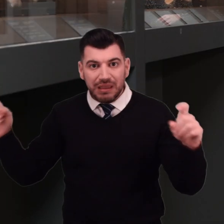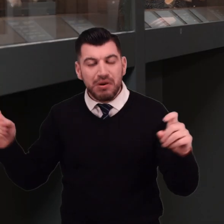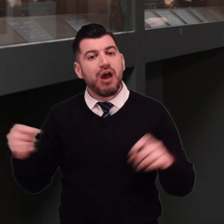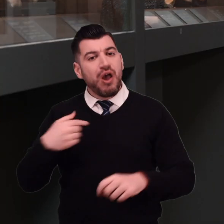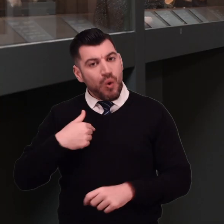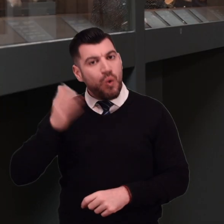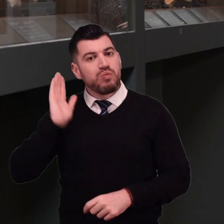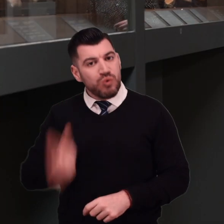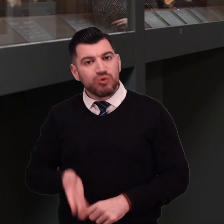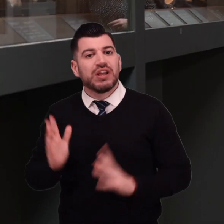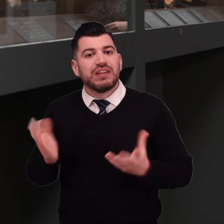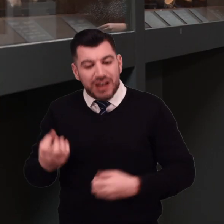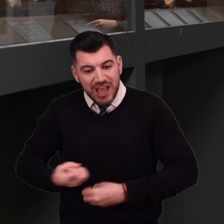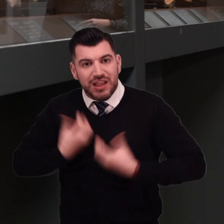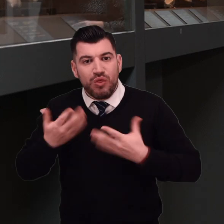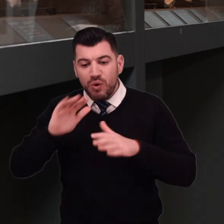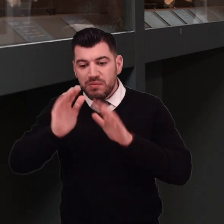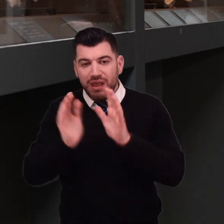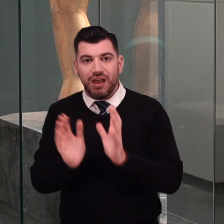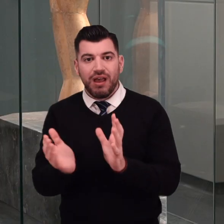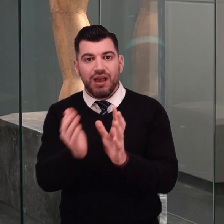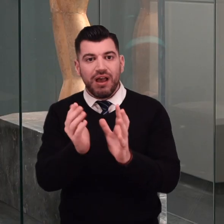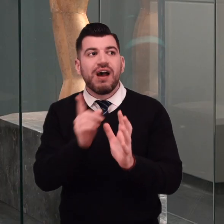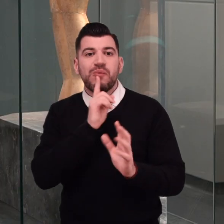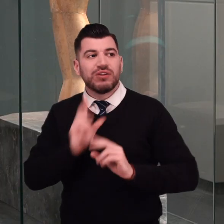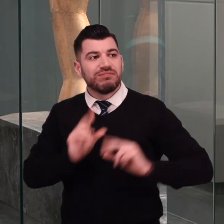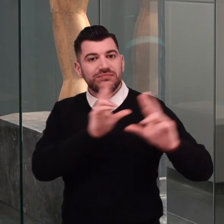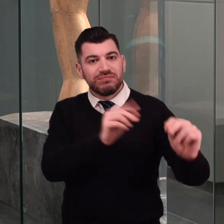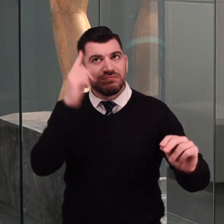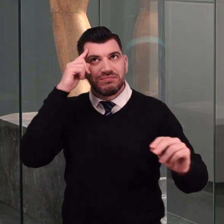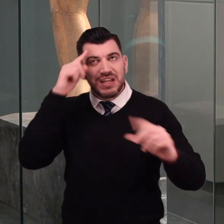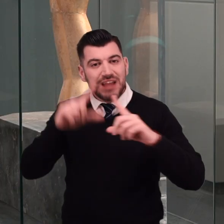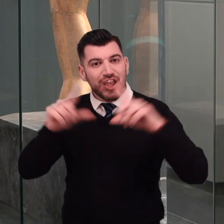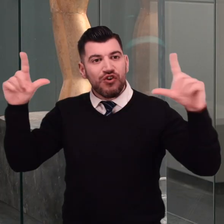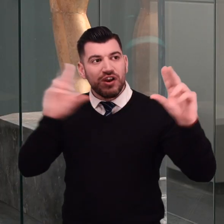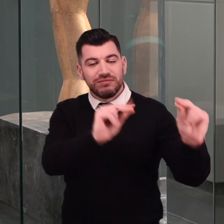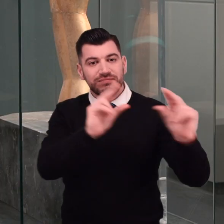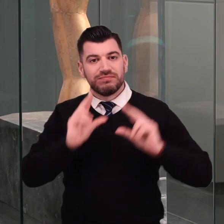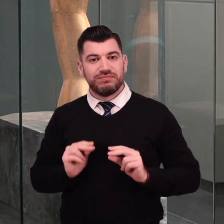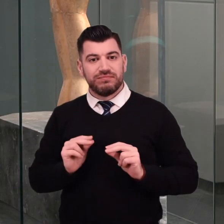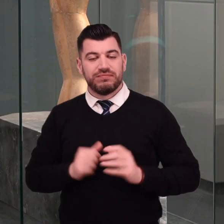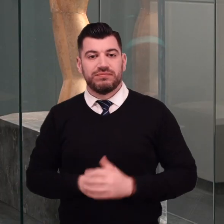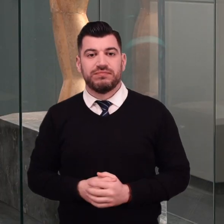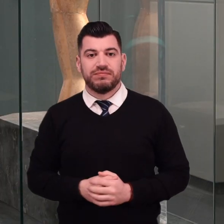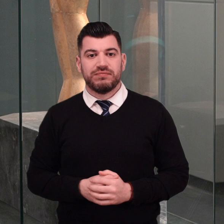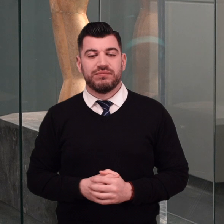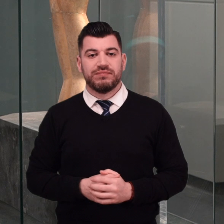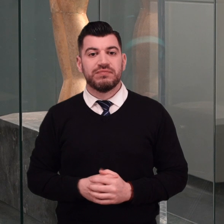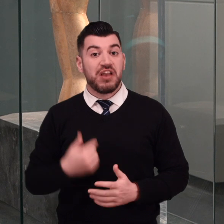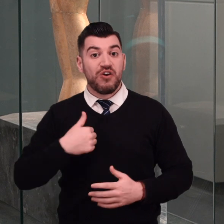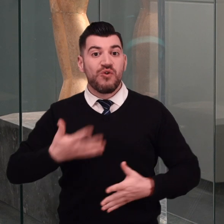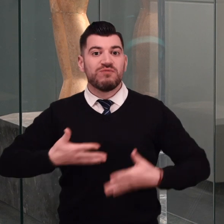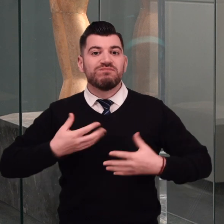αγγίξω και να έχουμε την ίδια εικόνα και οι δύο. Και νιώσα και πολύ χαρούμενος, σκεπτόμενος ότι ξεκινώντας μια